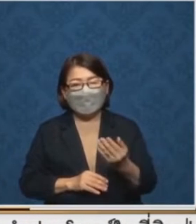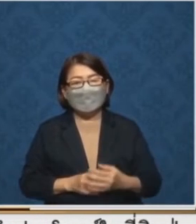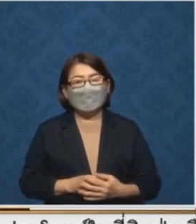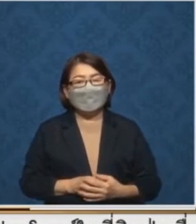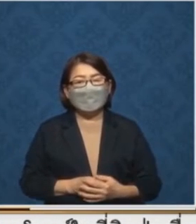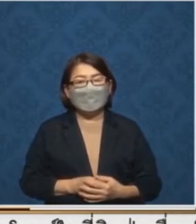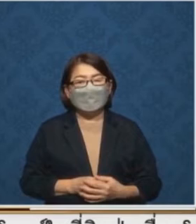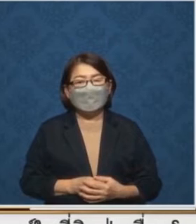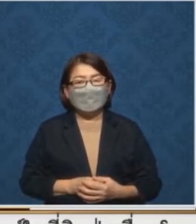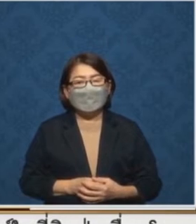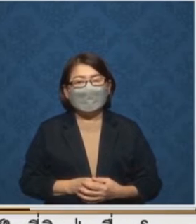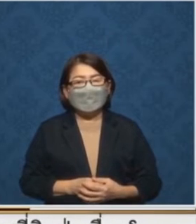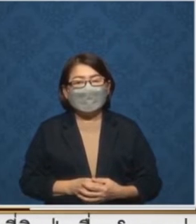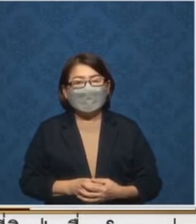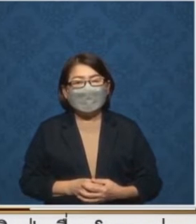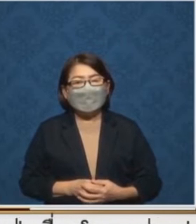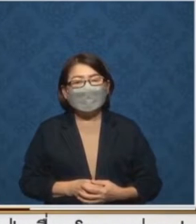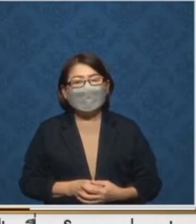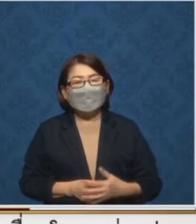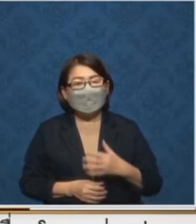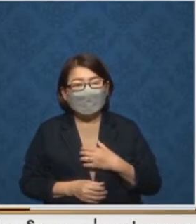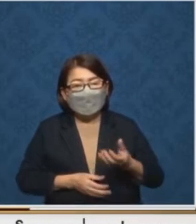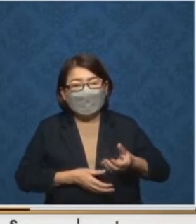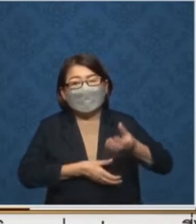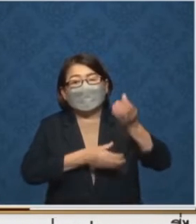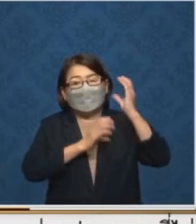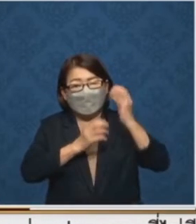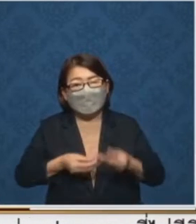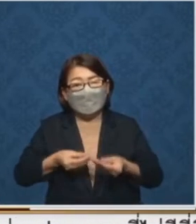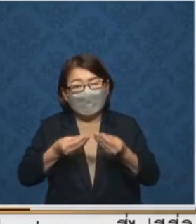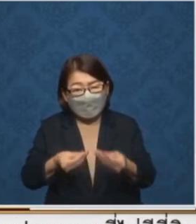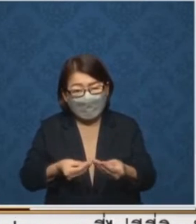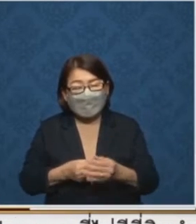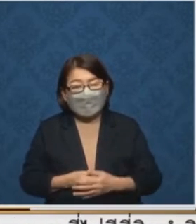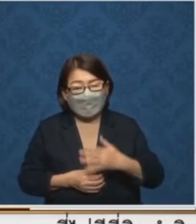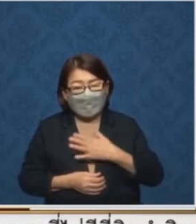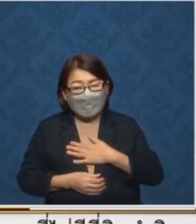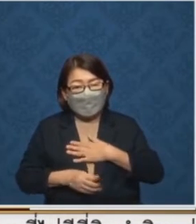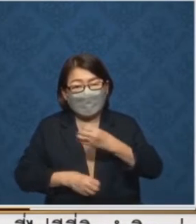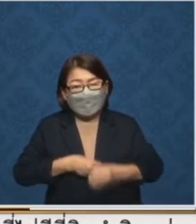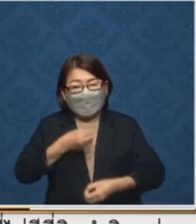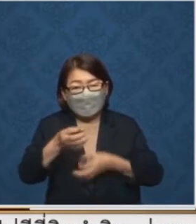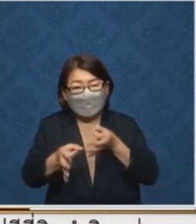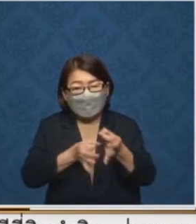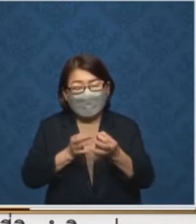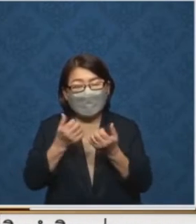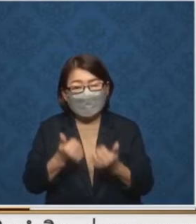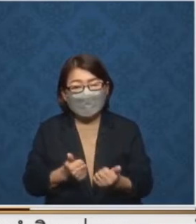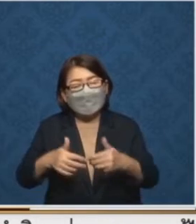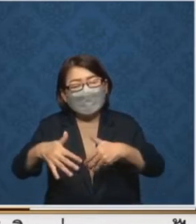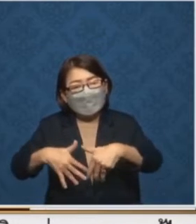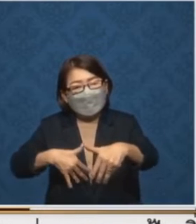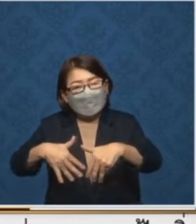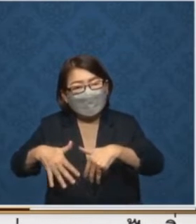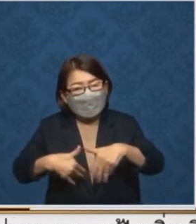อยากจะทบทวนนะครับว่าการอัฟิปรของผมวันนี้เพราแพี่น้องหลายคนกำลงสารวนกับการที่จะมชีวิต